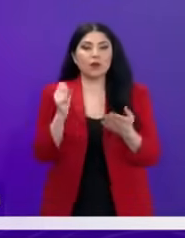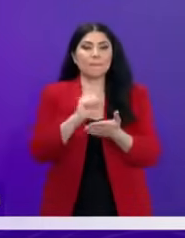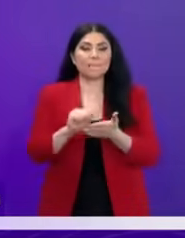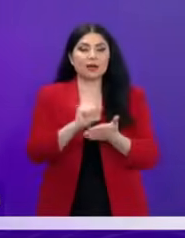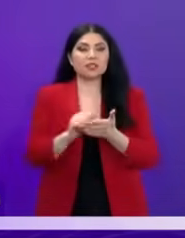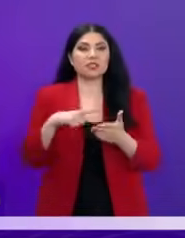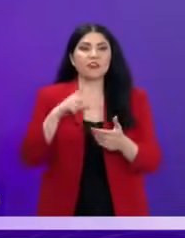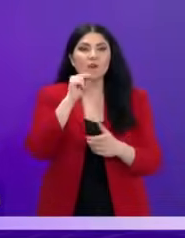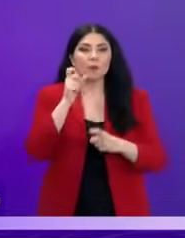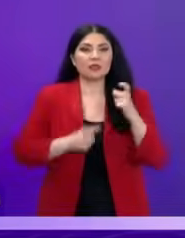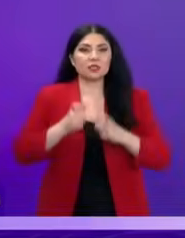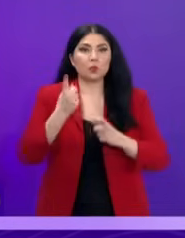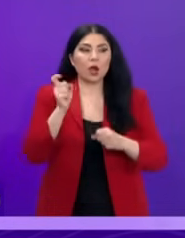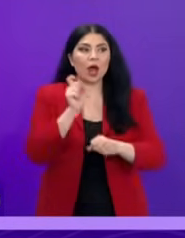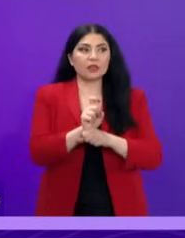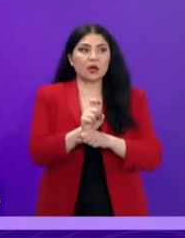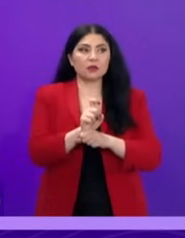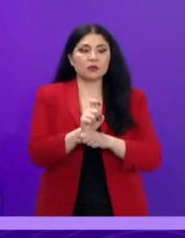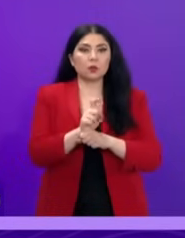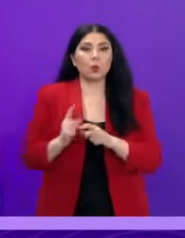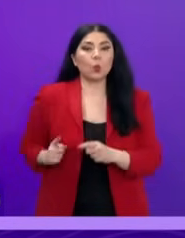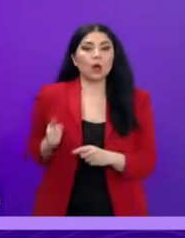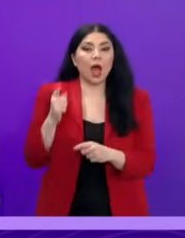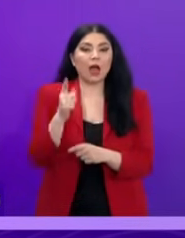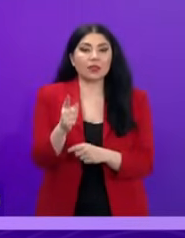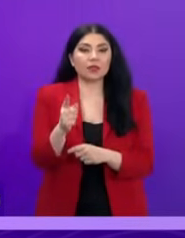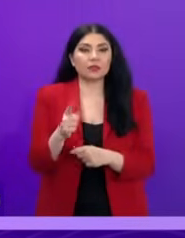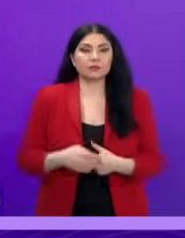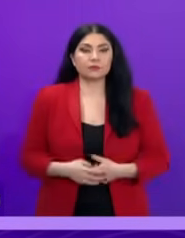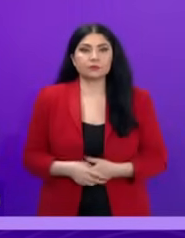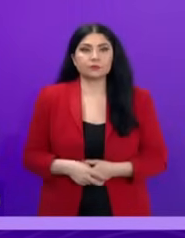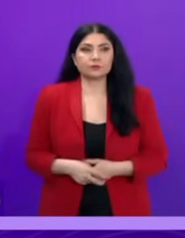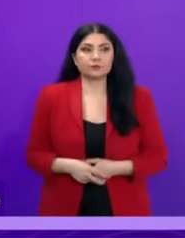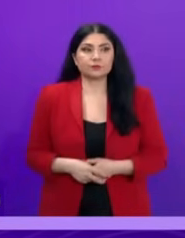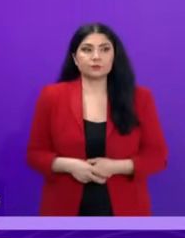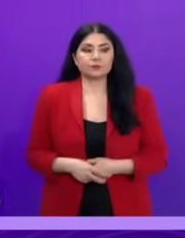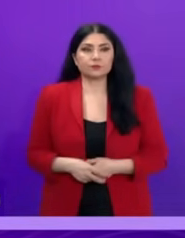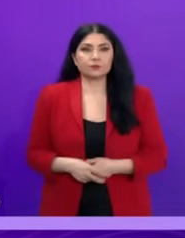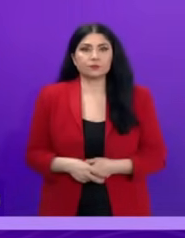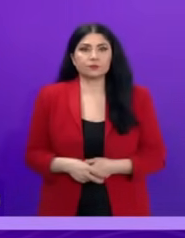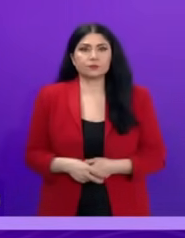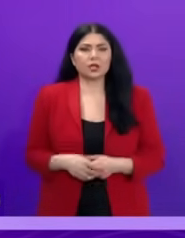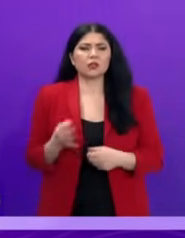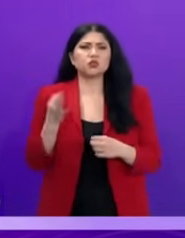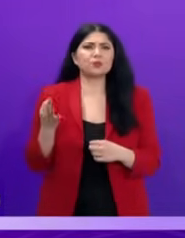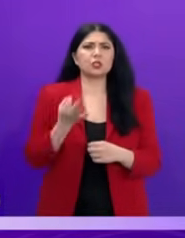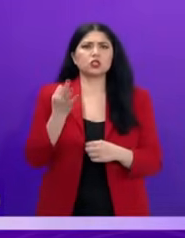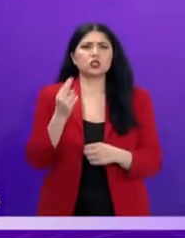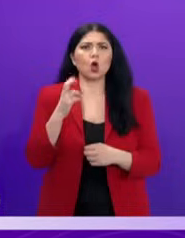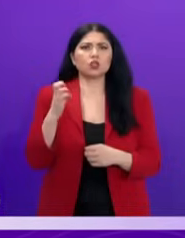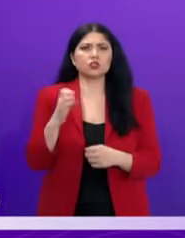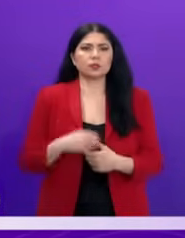este vorba despre un atac cu rachete, despre un atac cu rachete hipersonice, vorbim de